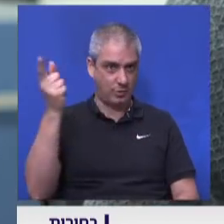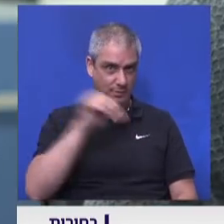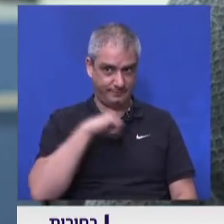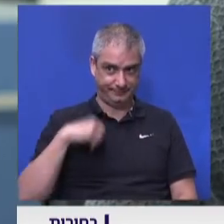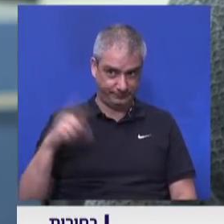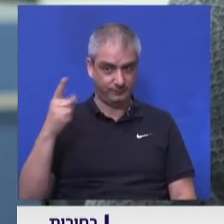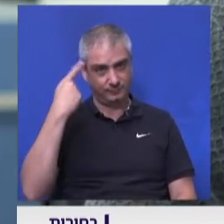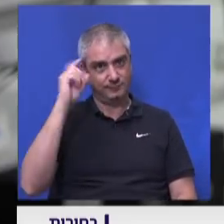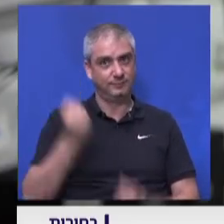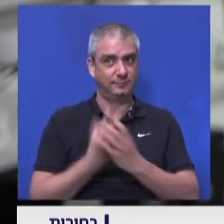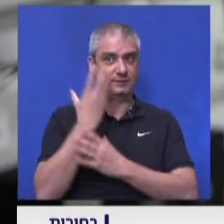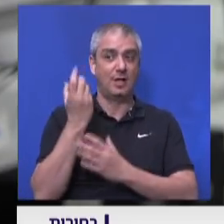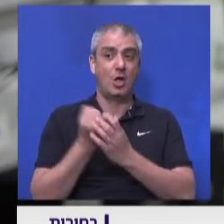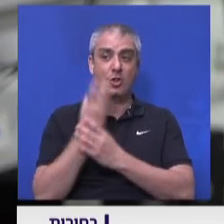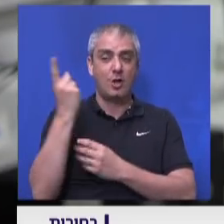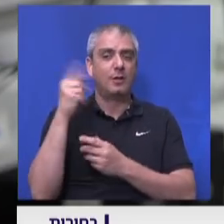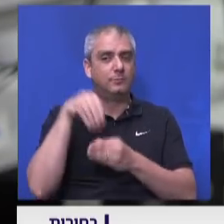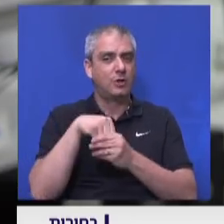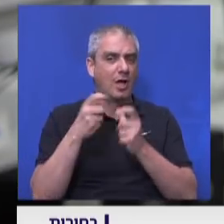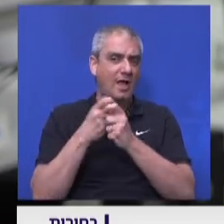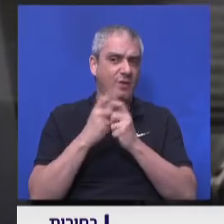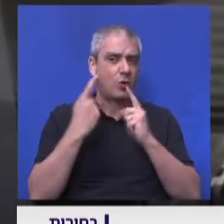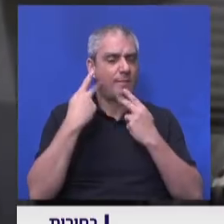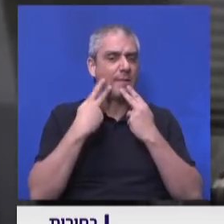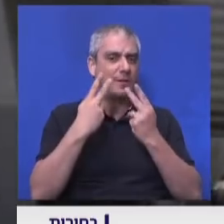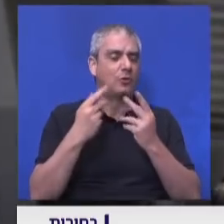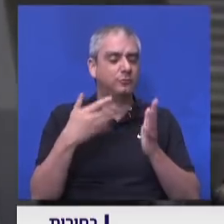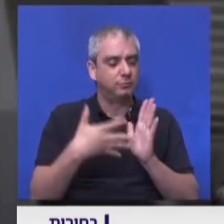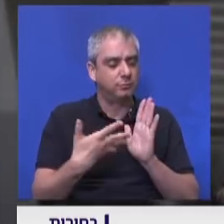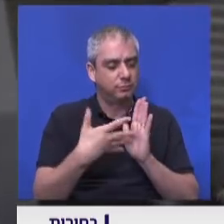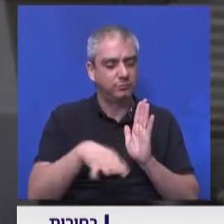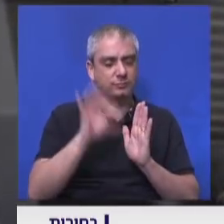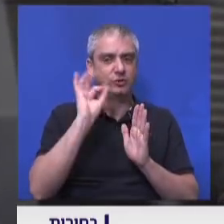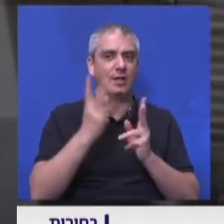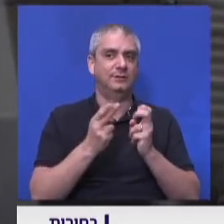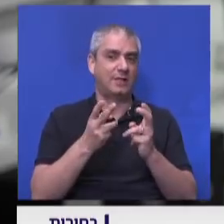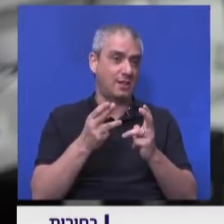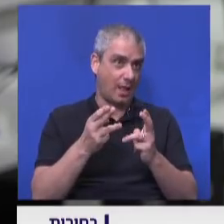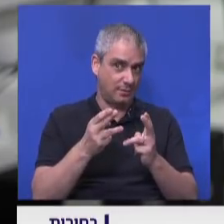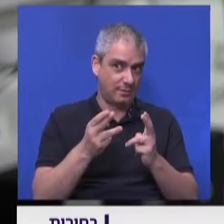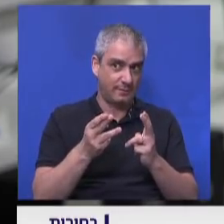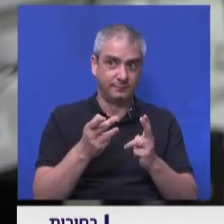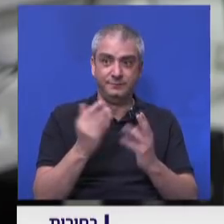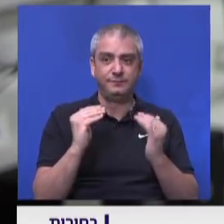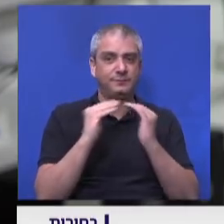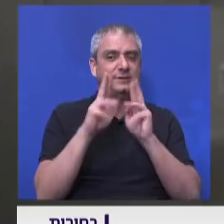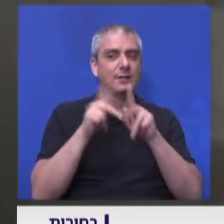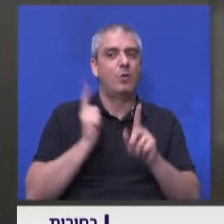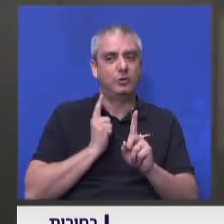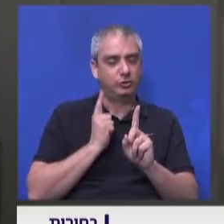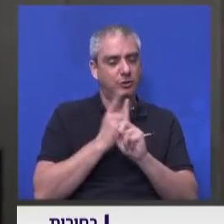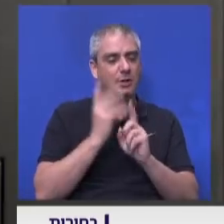היא מכילה חברות וכל מיני פתרונות בנושאים של דיאגנוסטיקה לסרטן והתאמת טיפול אישי מבוסס על